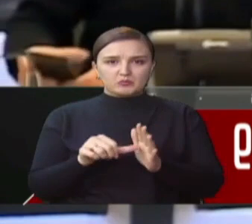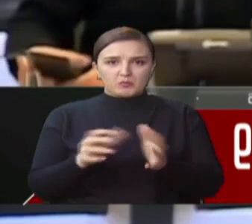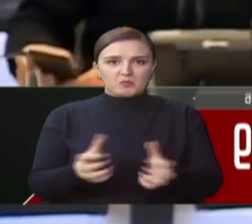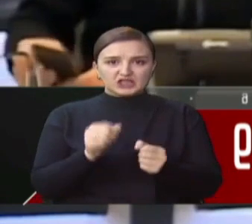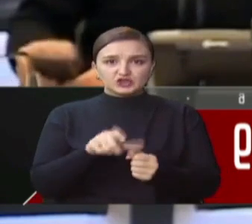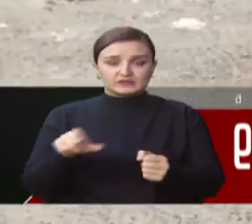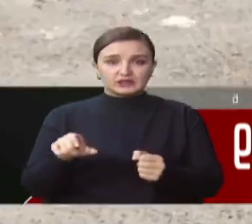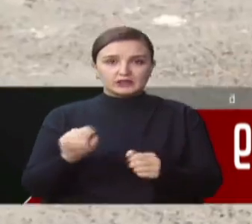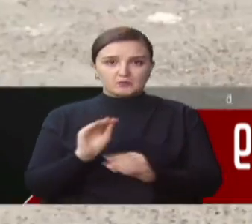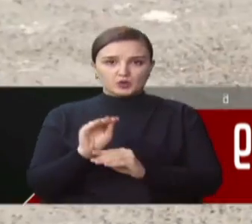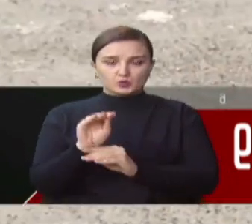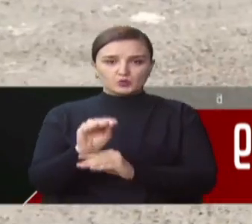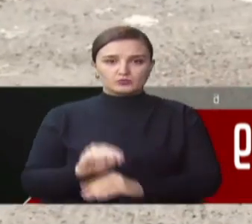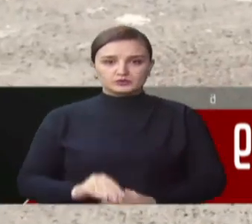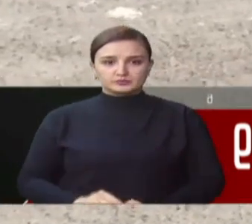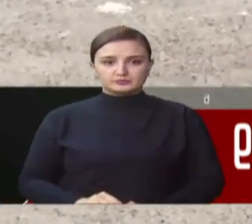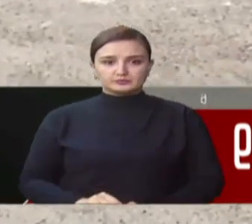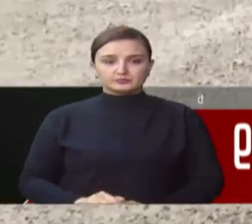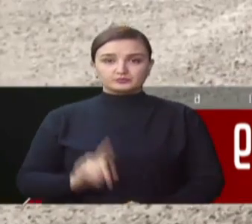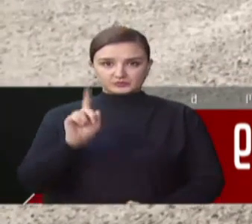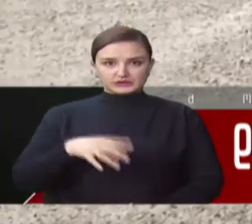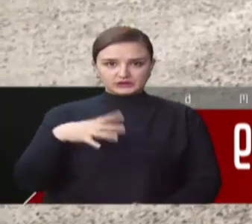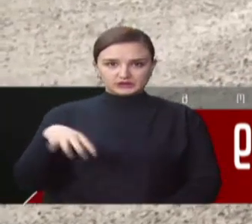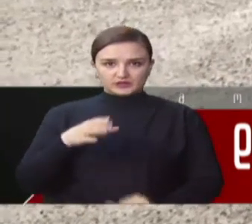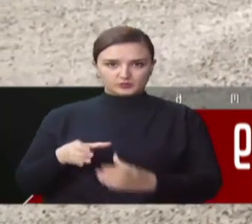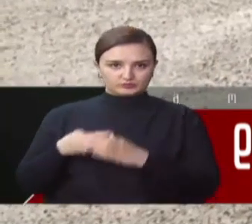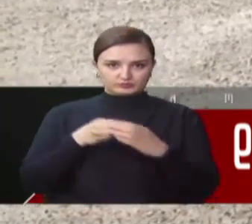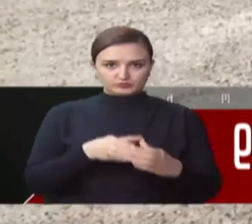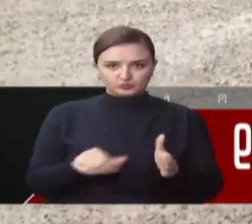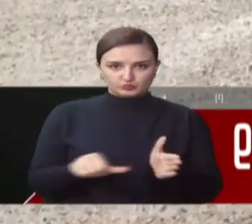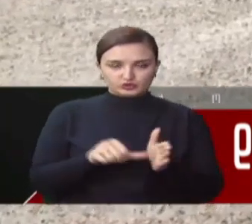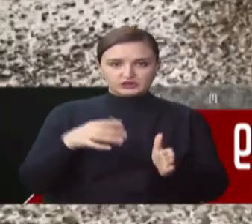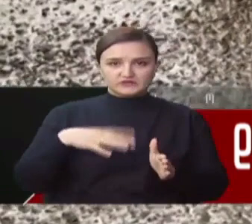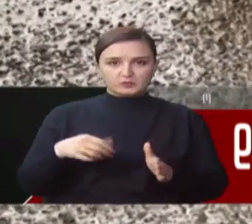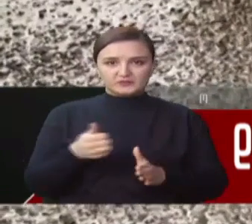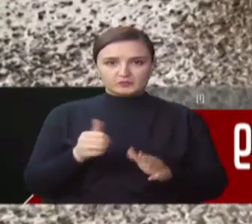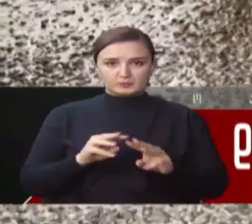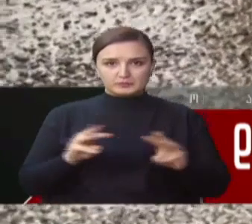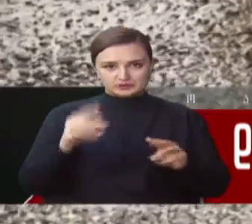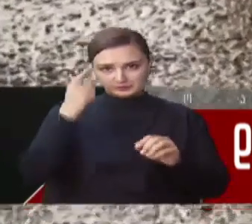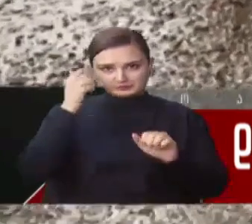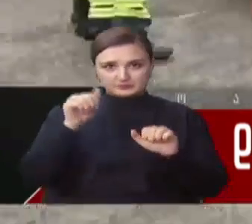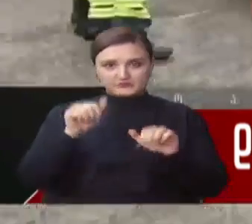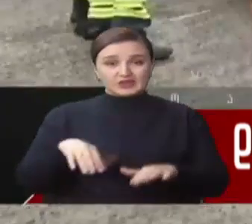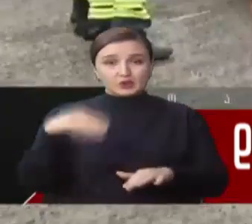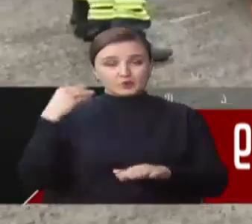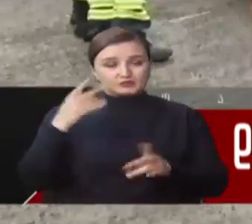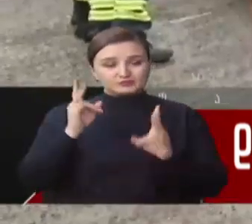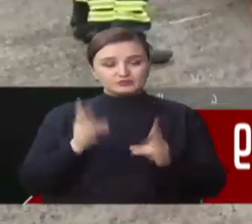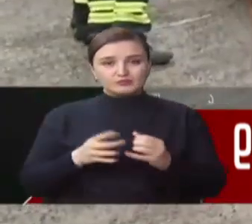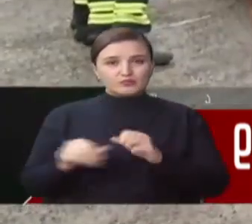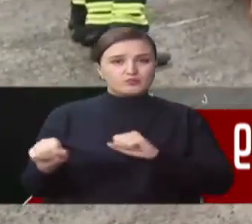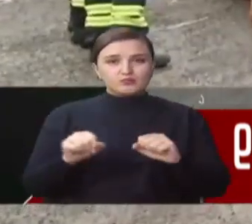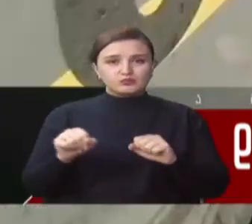და ეს რიცხვი იზრდება. Ამ ქვეყნების რიცხვშია საქართველო. საქართველოს პრემიერ-მინისტრის გადაწყვეტილებით თურქეთში მომხდარი მიწისძვრის